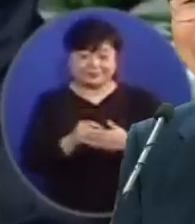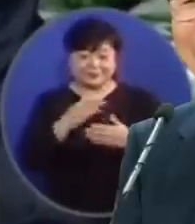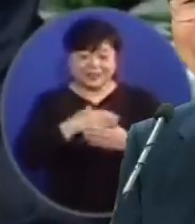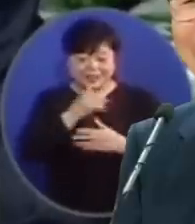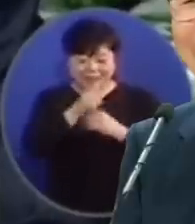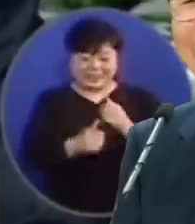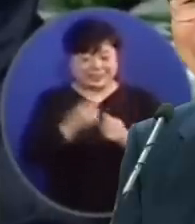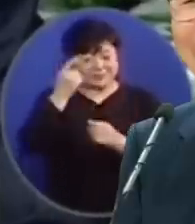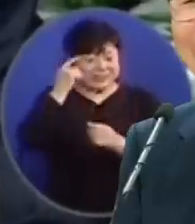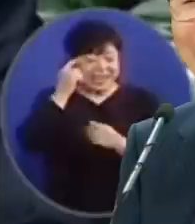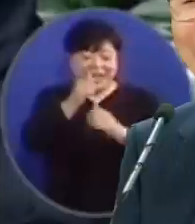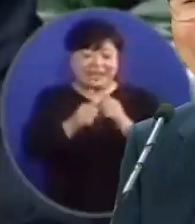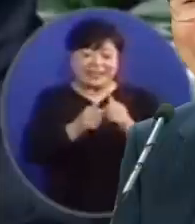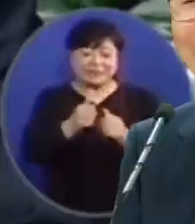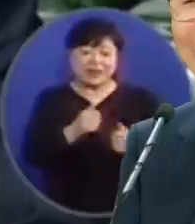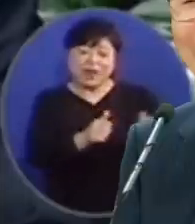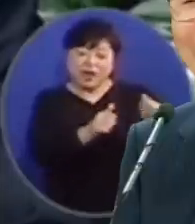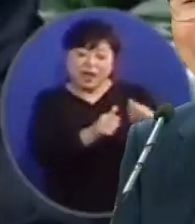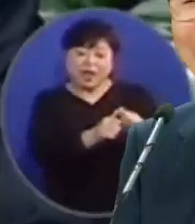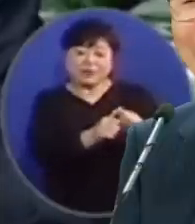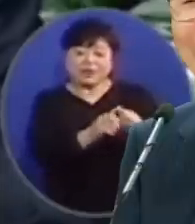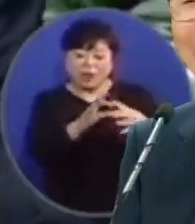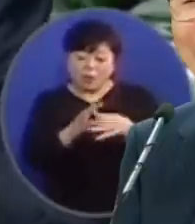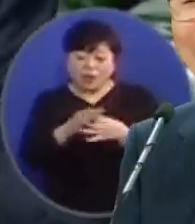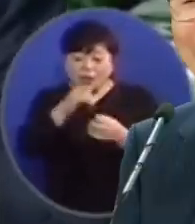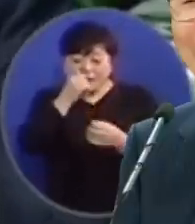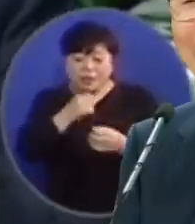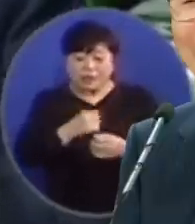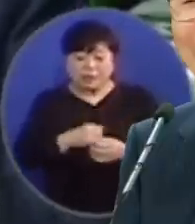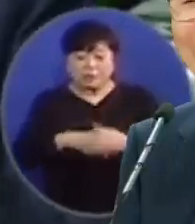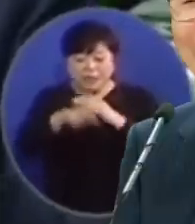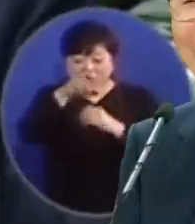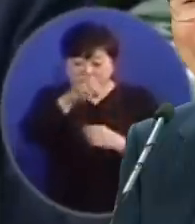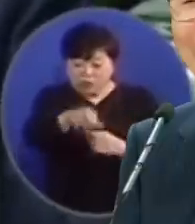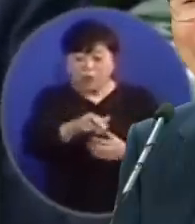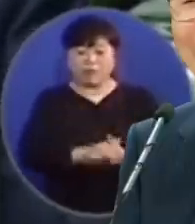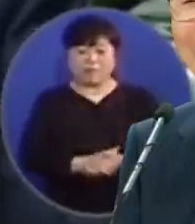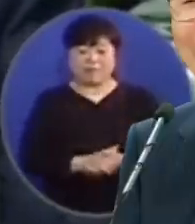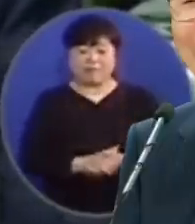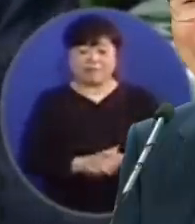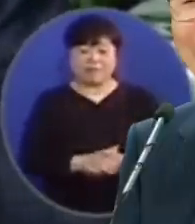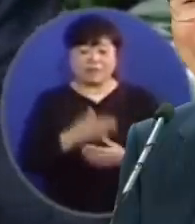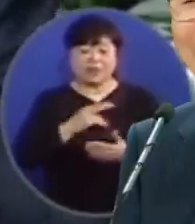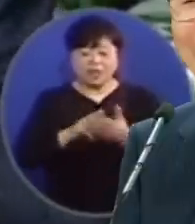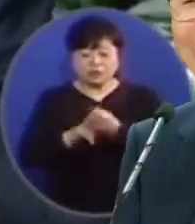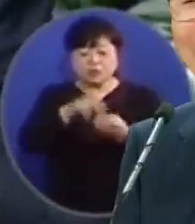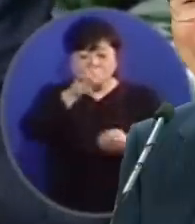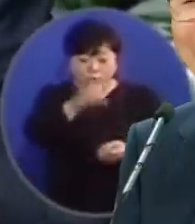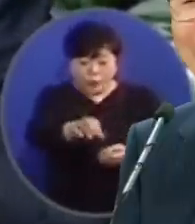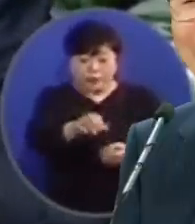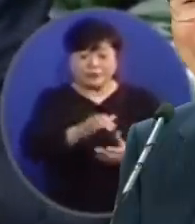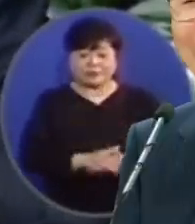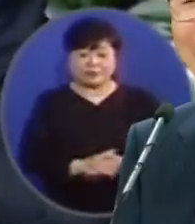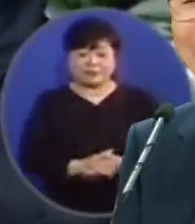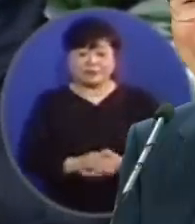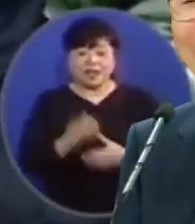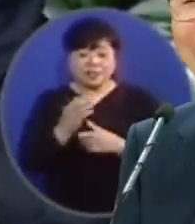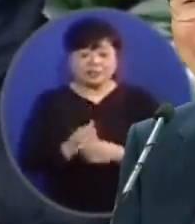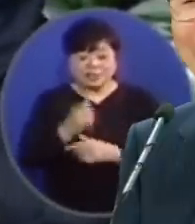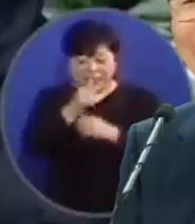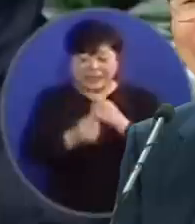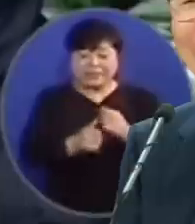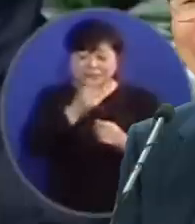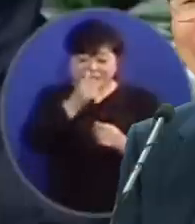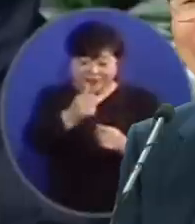나는 하나님을 생각하고 하나님이 나와 무슨 관계가 있느냐. 저는 나의 피란처다. 나의 요새다. 나의 의뢰하는